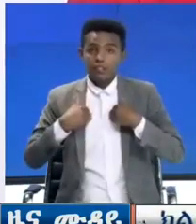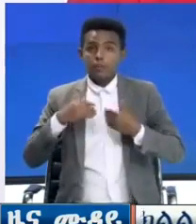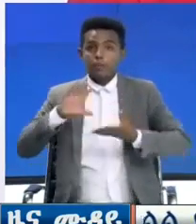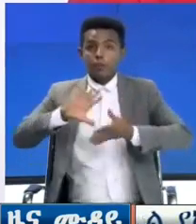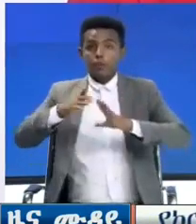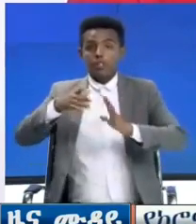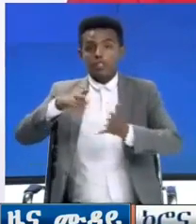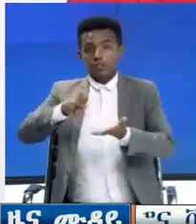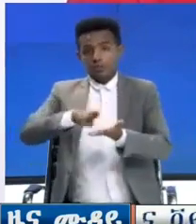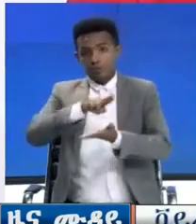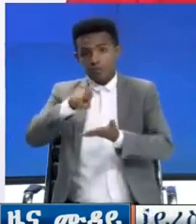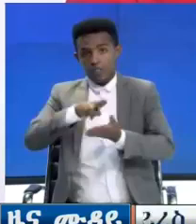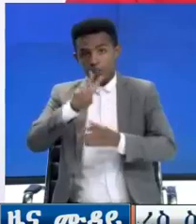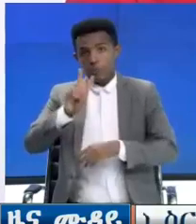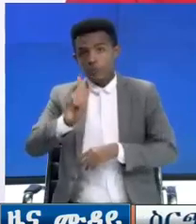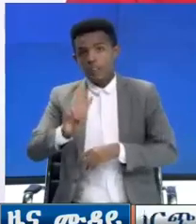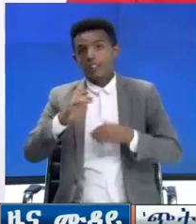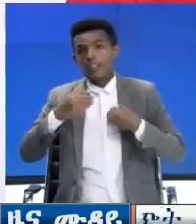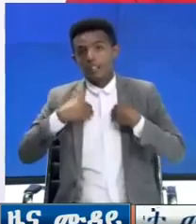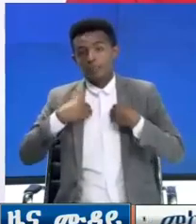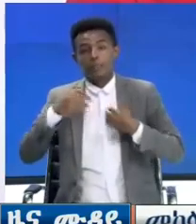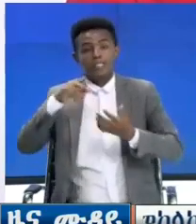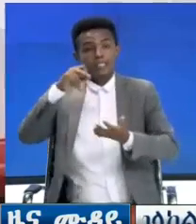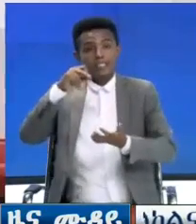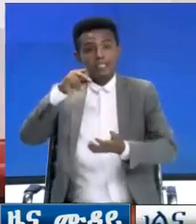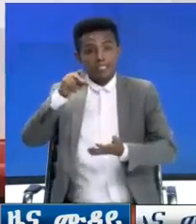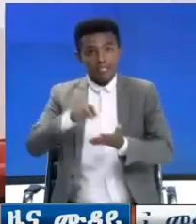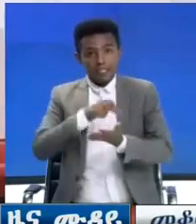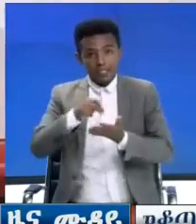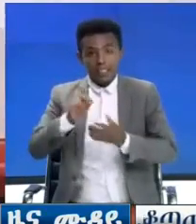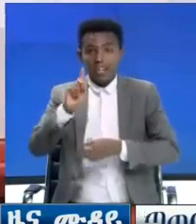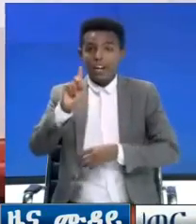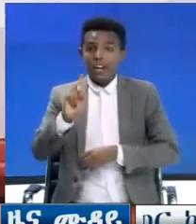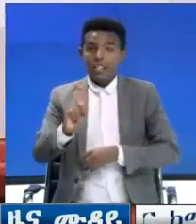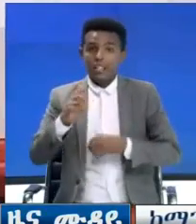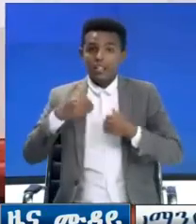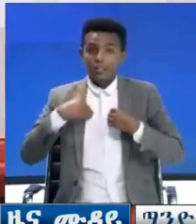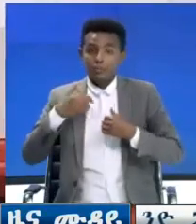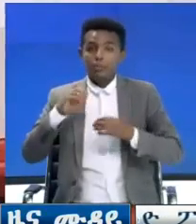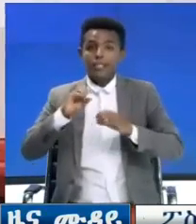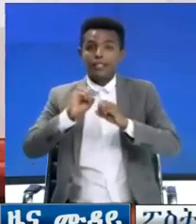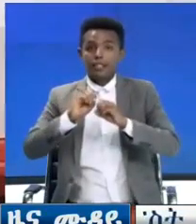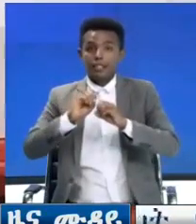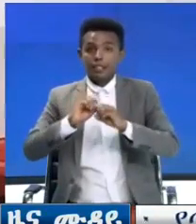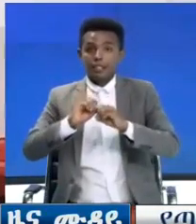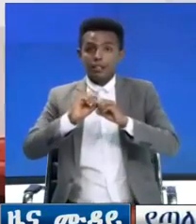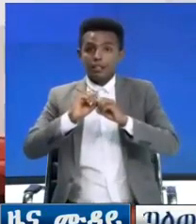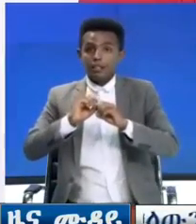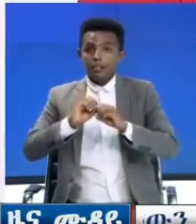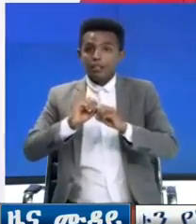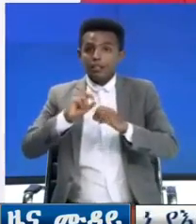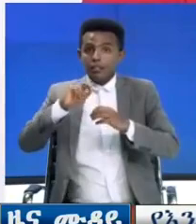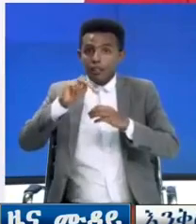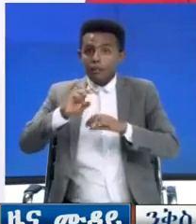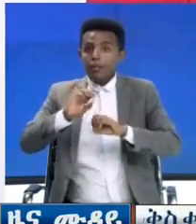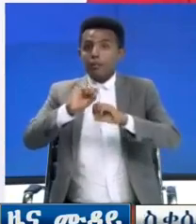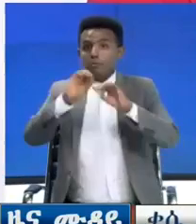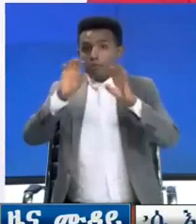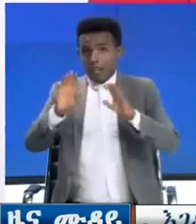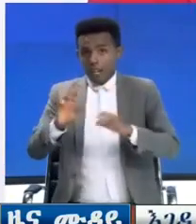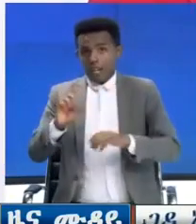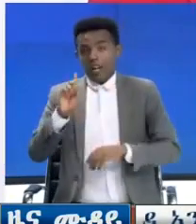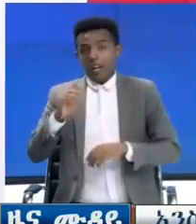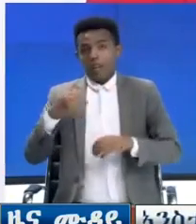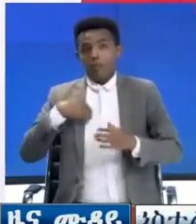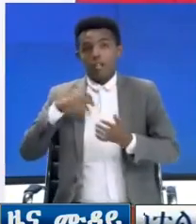ዩኒቨርሲቲ 2 አለን በደሴ 1 አለን በደብረ ብርሃን 1 አለን እንዲሁም ደግሞ አሁን